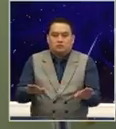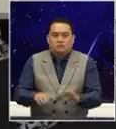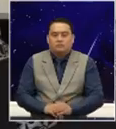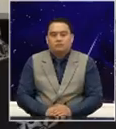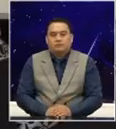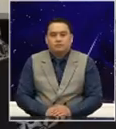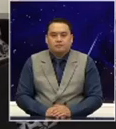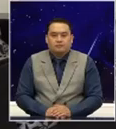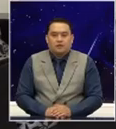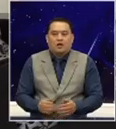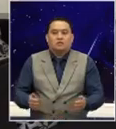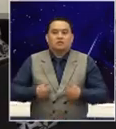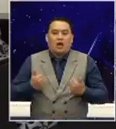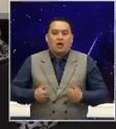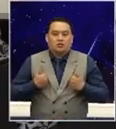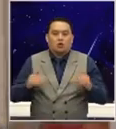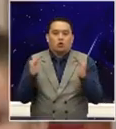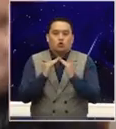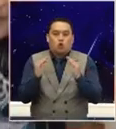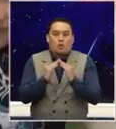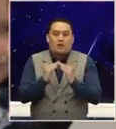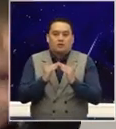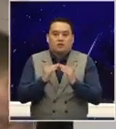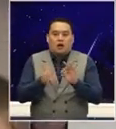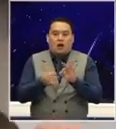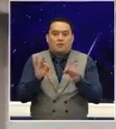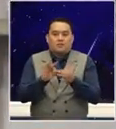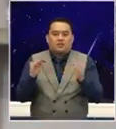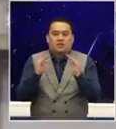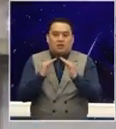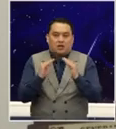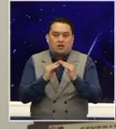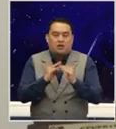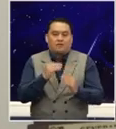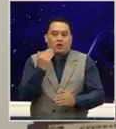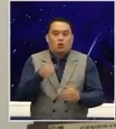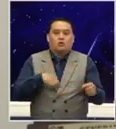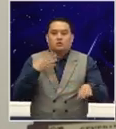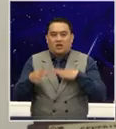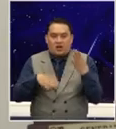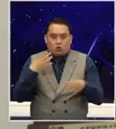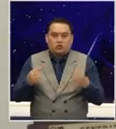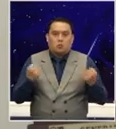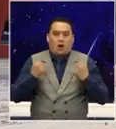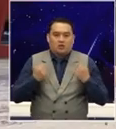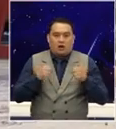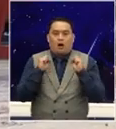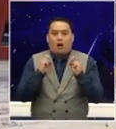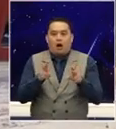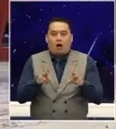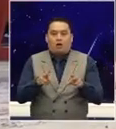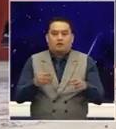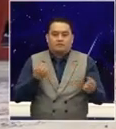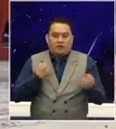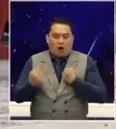стоит. Старается поддержать форму на дому и серебряный призер Олимпийских игр Нурбахатин Избаев. Тренируясь сам, спортсмен показывает, как правильно держать себя в